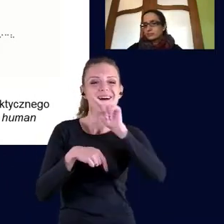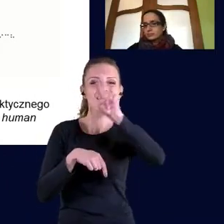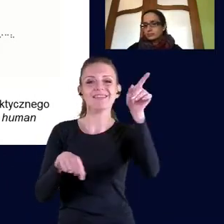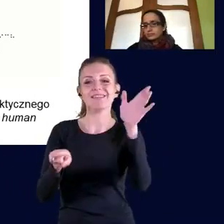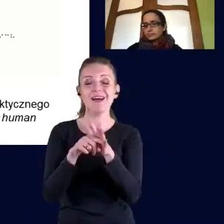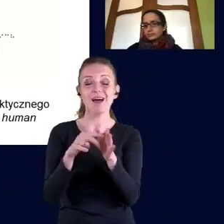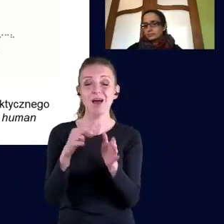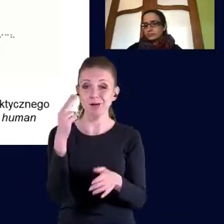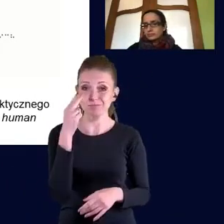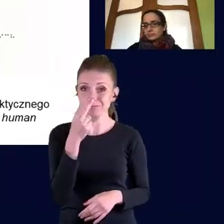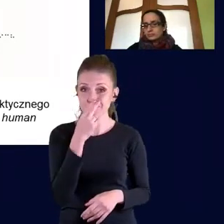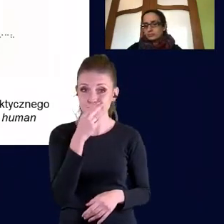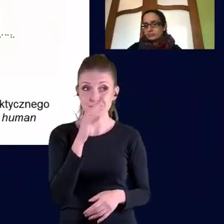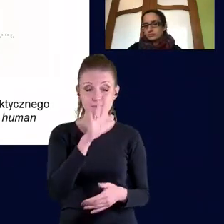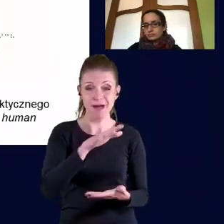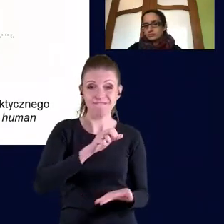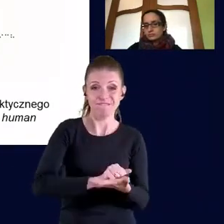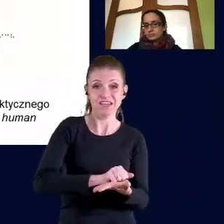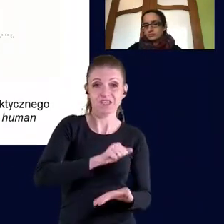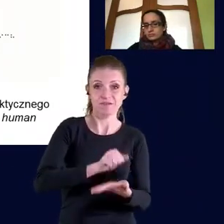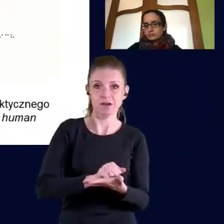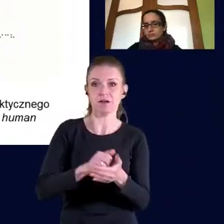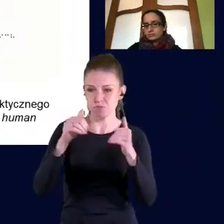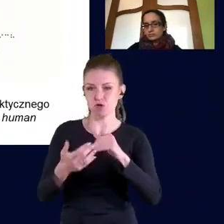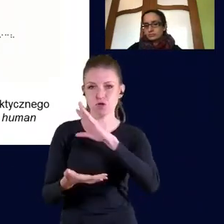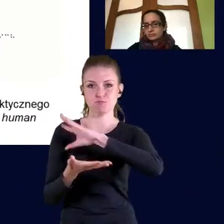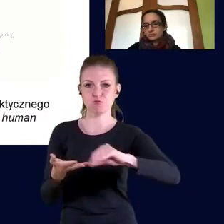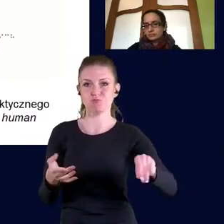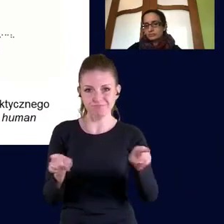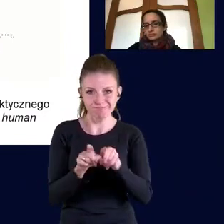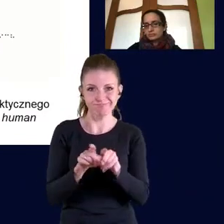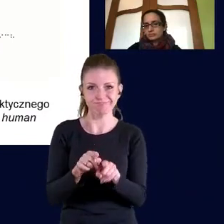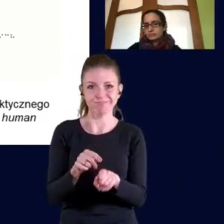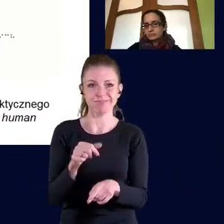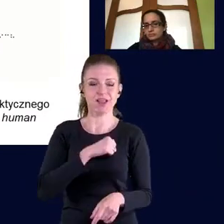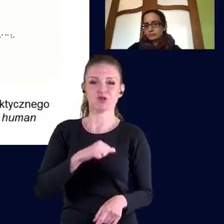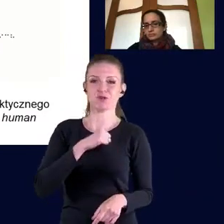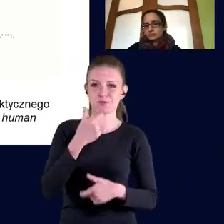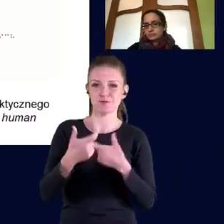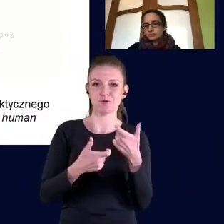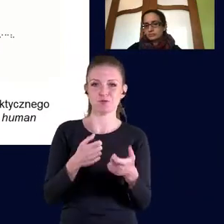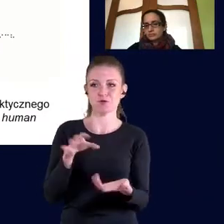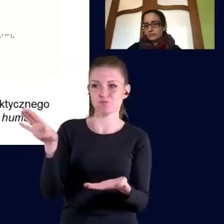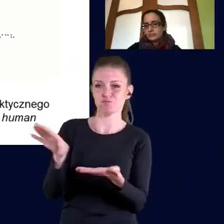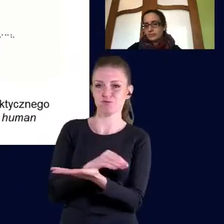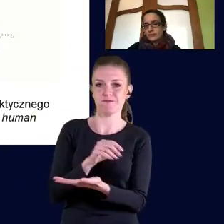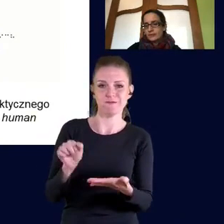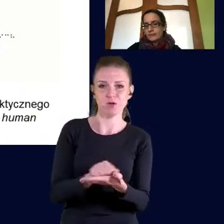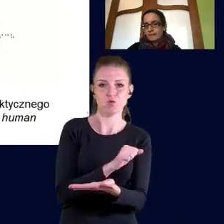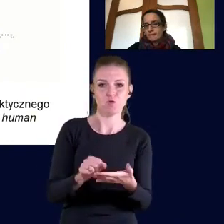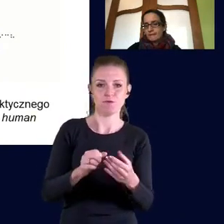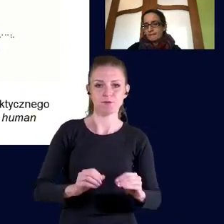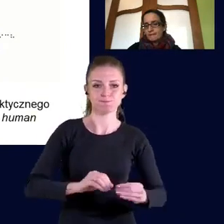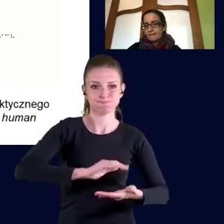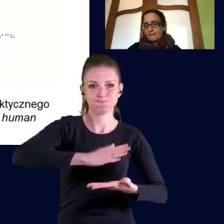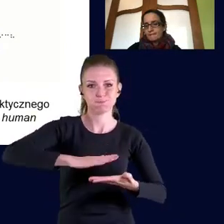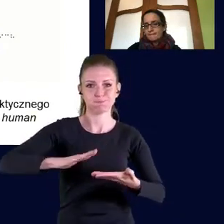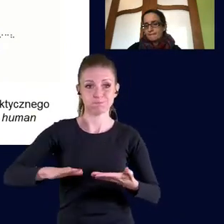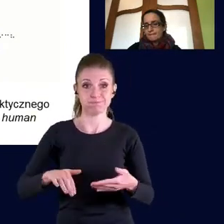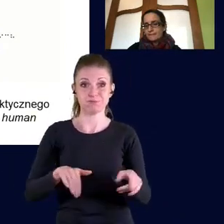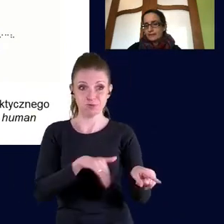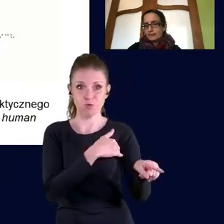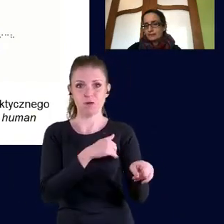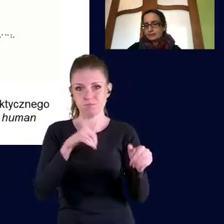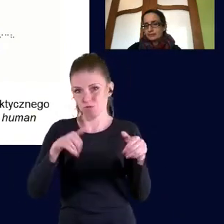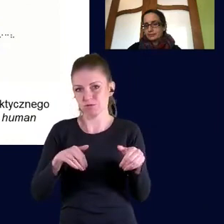posiada wygrzewa pakę jest wstępnie taką grafikę sobie wydrukować i skorzystać z takiego